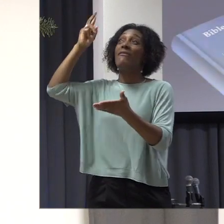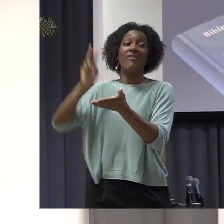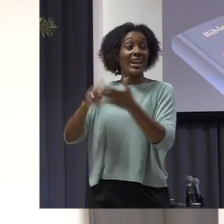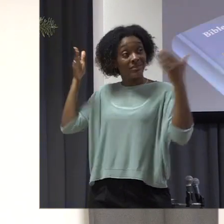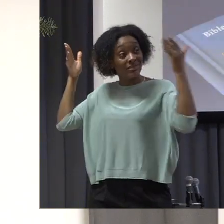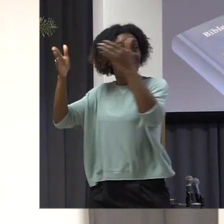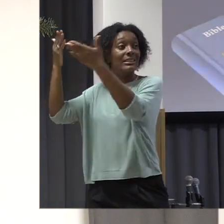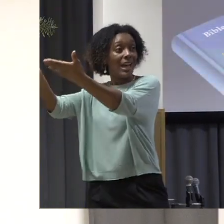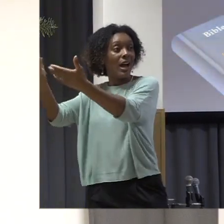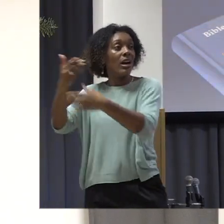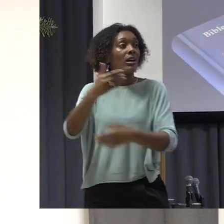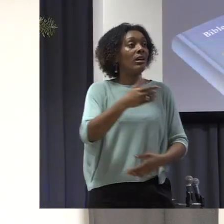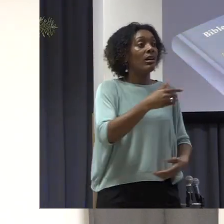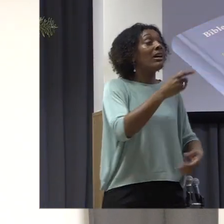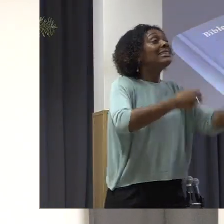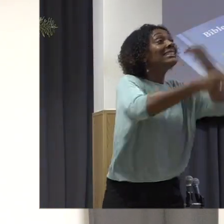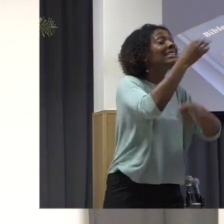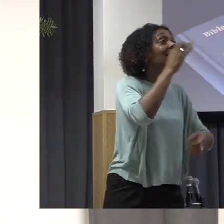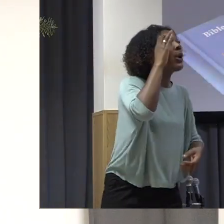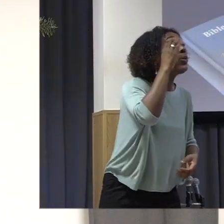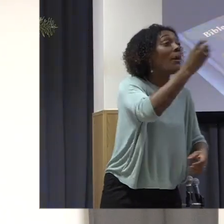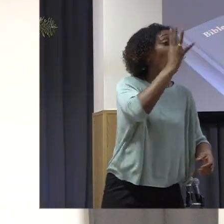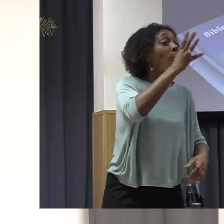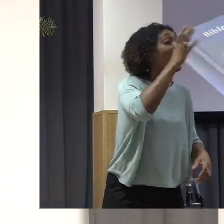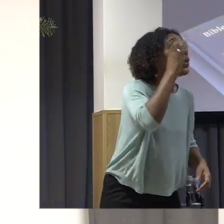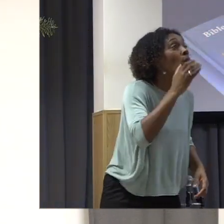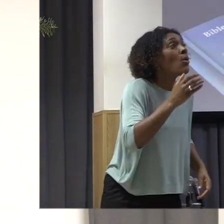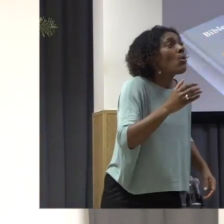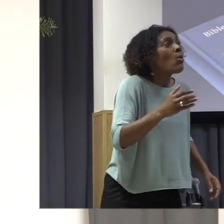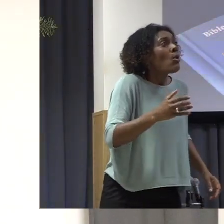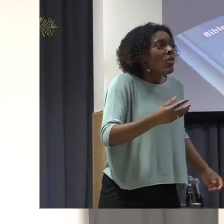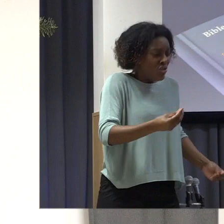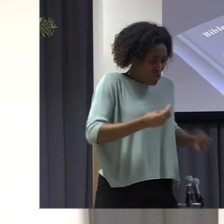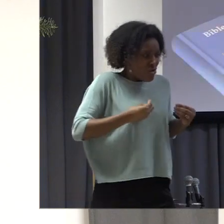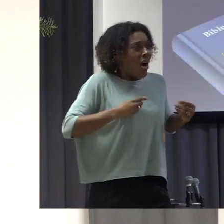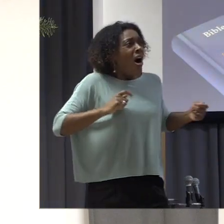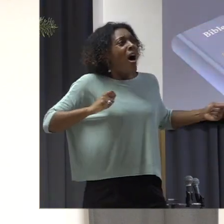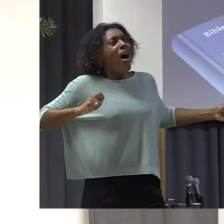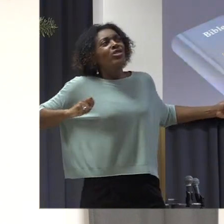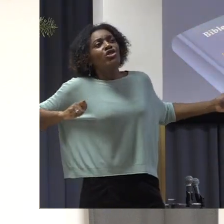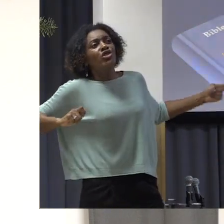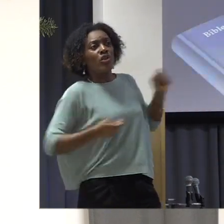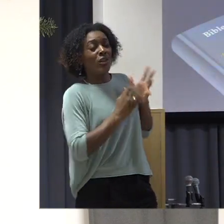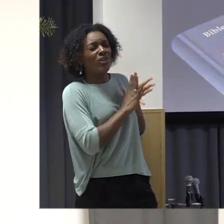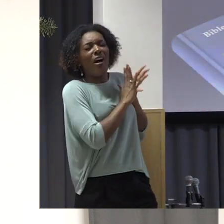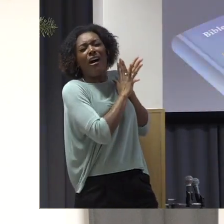a provoqué un changement, une transformation dans leur vie.